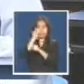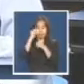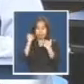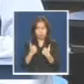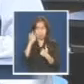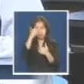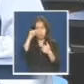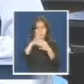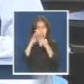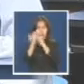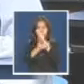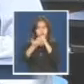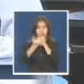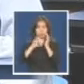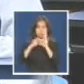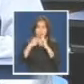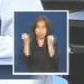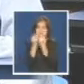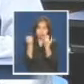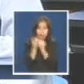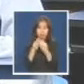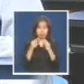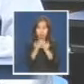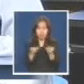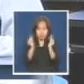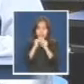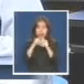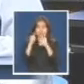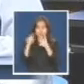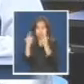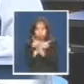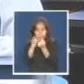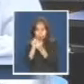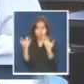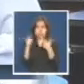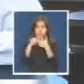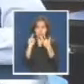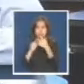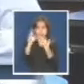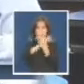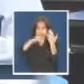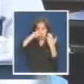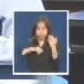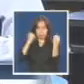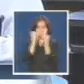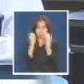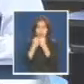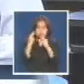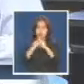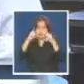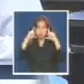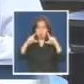าเสพติดนั้นเป็นปัญหาที่ทำลายทั้งครอบครัวทั้งบุคคลทั้งสังคมหรือแม้กระทั่งความมั่นคงของประเทศนะครับแล้วก็เหตุการณ์ที่เกิดขึ้นครั้